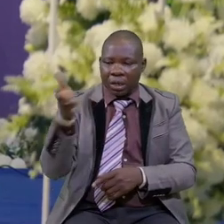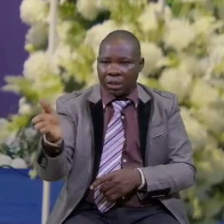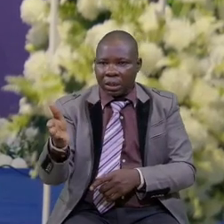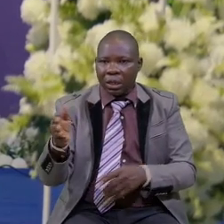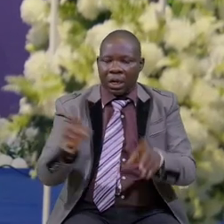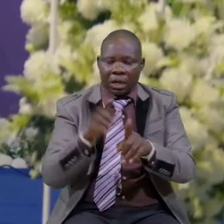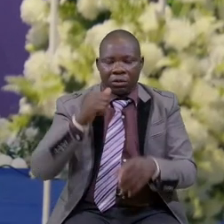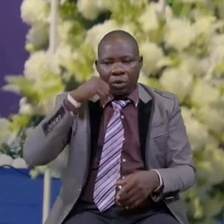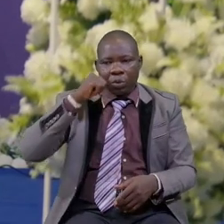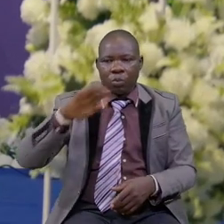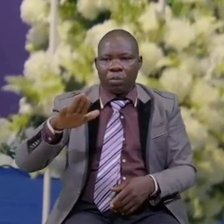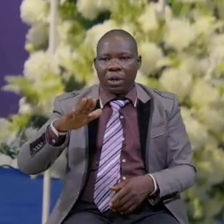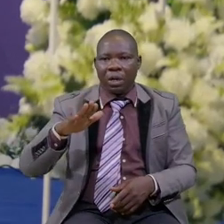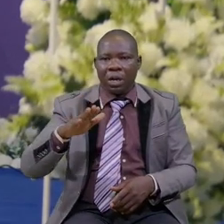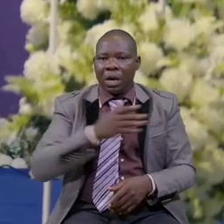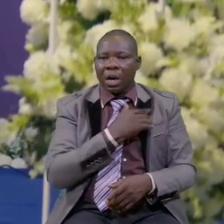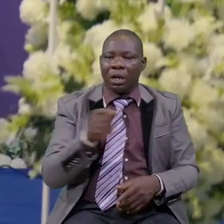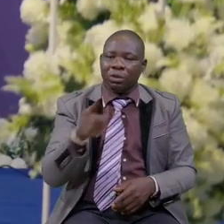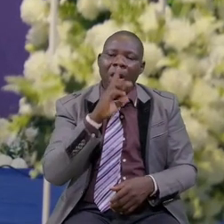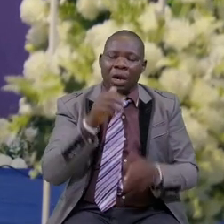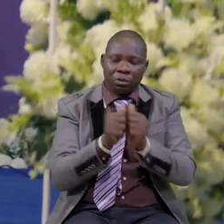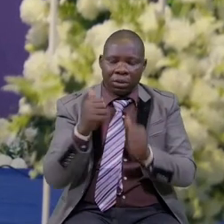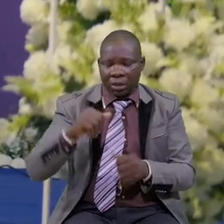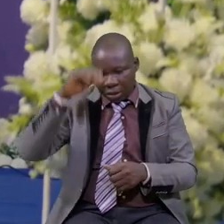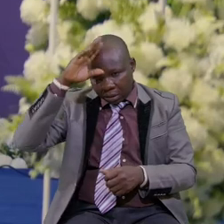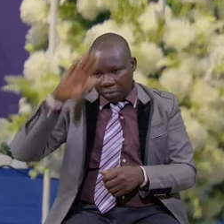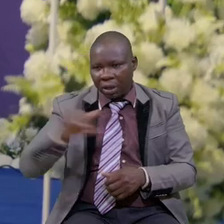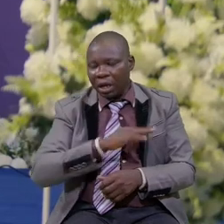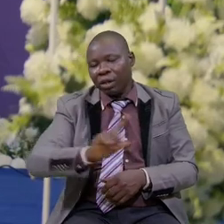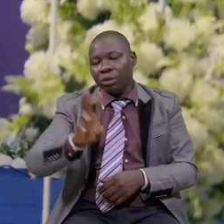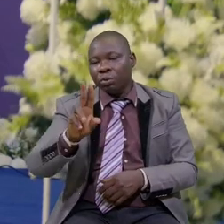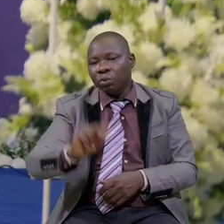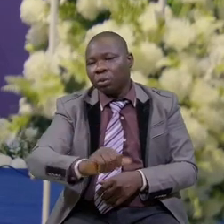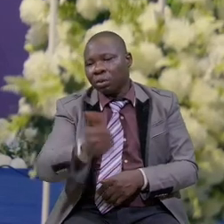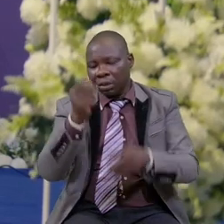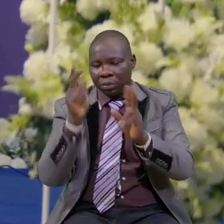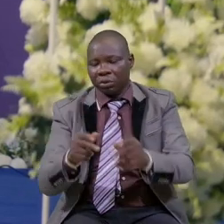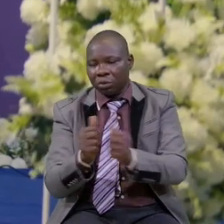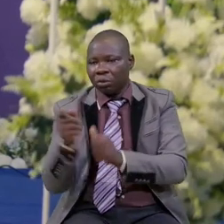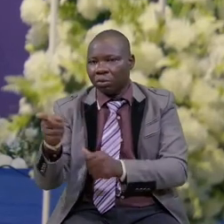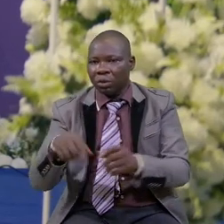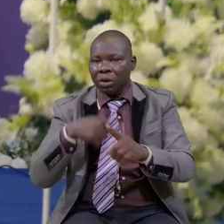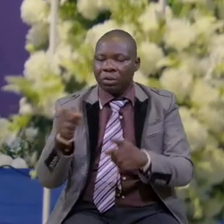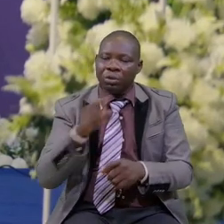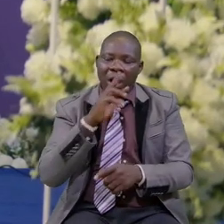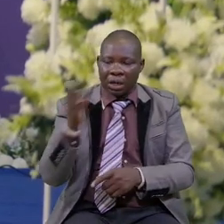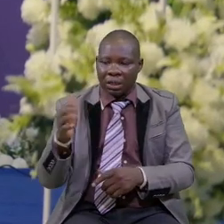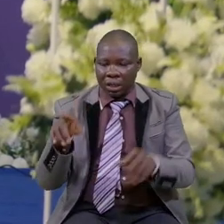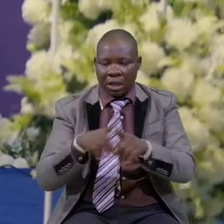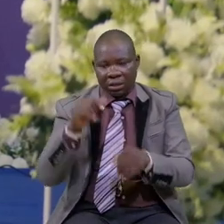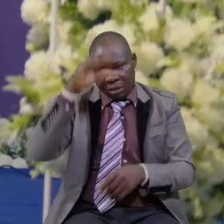là en tant que femme et tu es avec un homme et il n'y a personne d'autre là avec toi. Quand tu es là-bas en tant